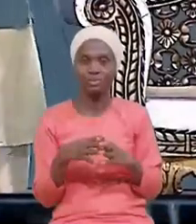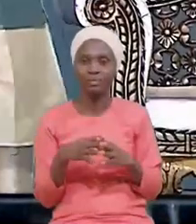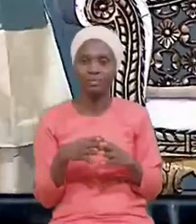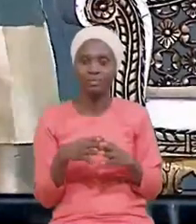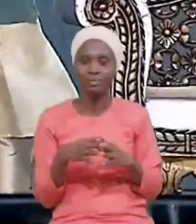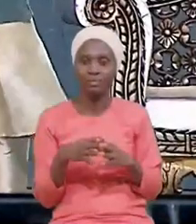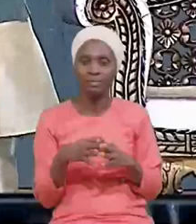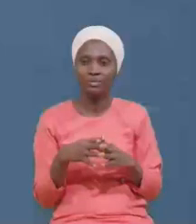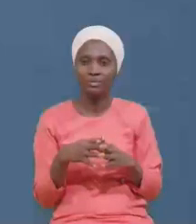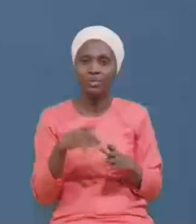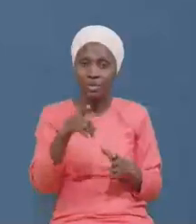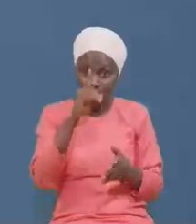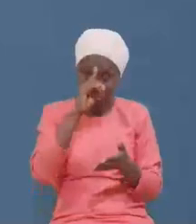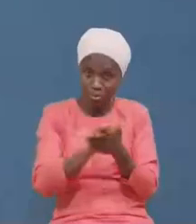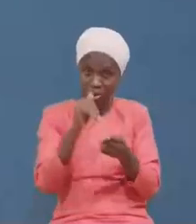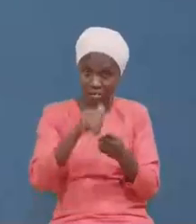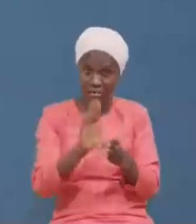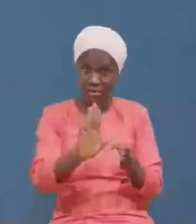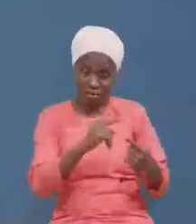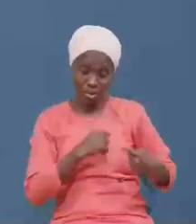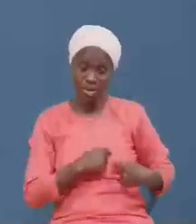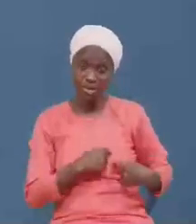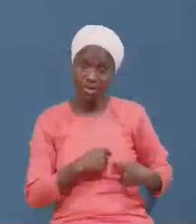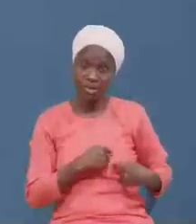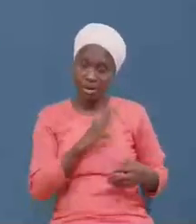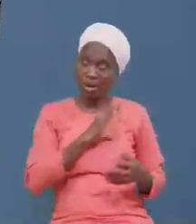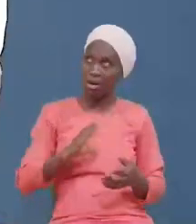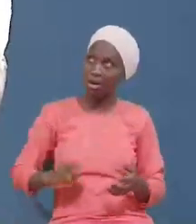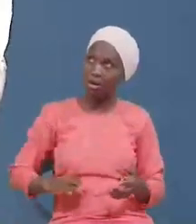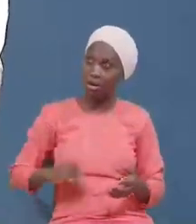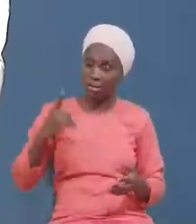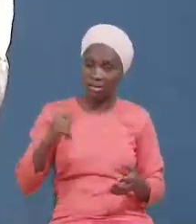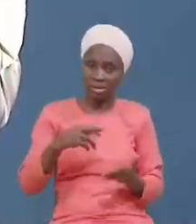Vous croyez dans votre cœur? Alors,